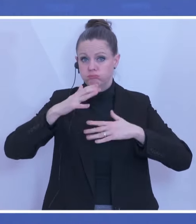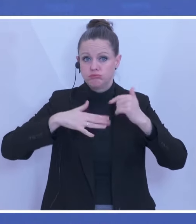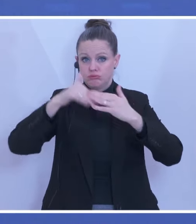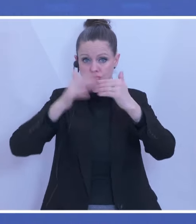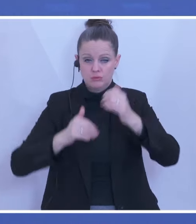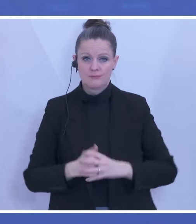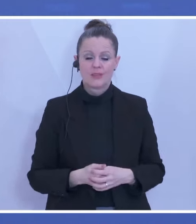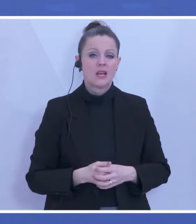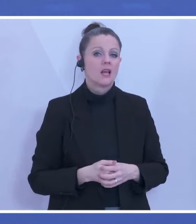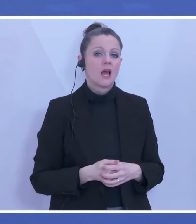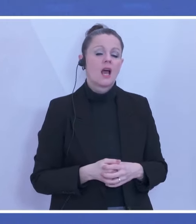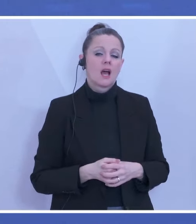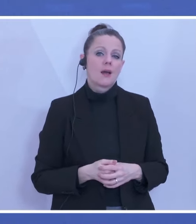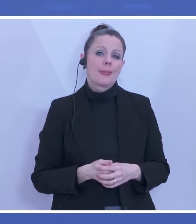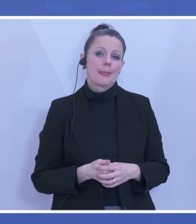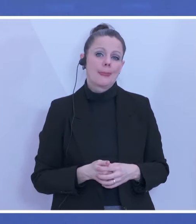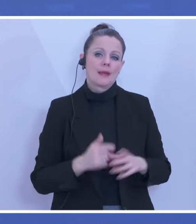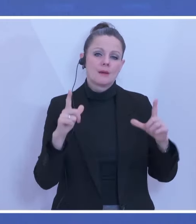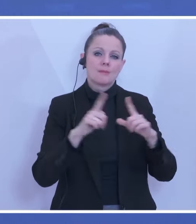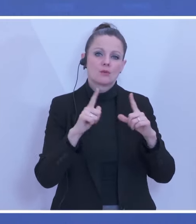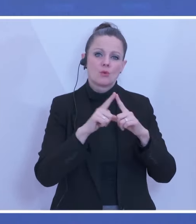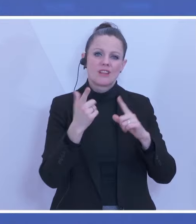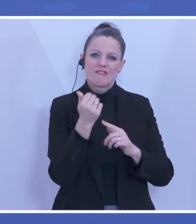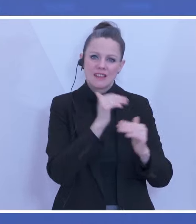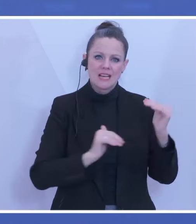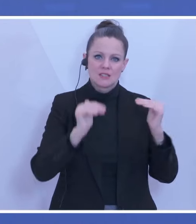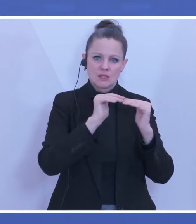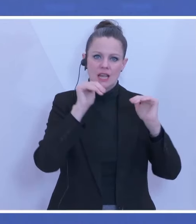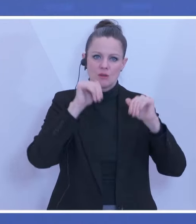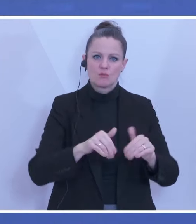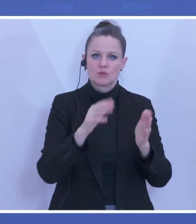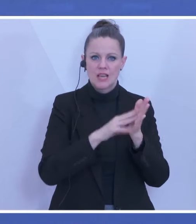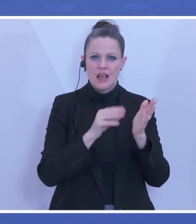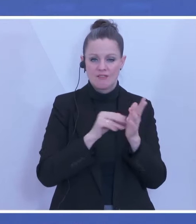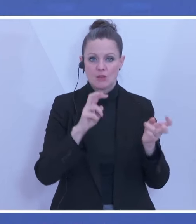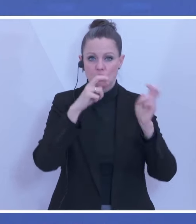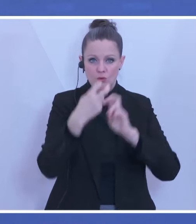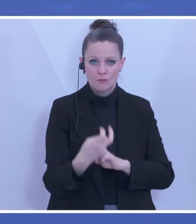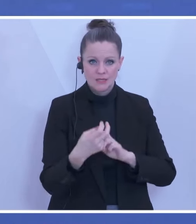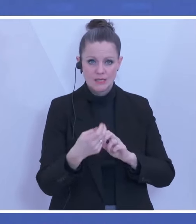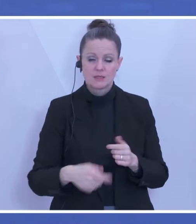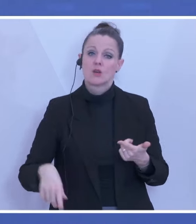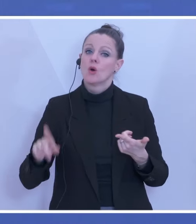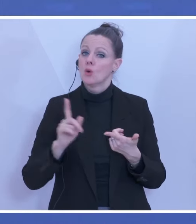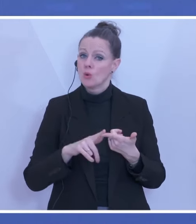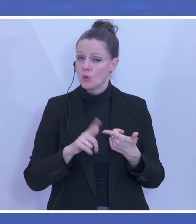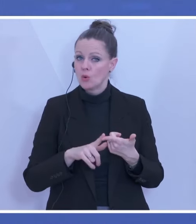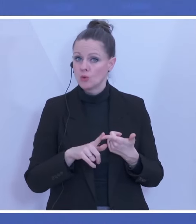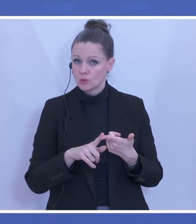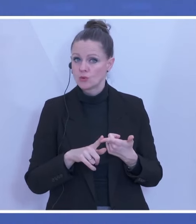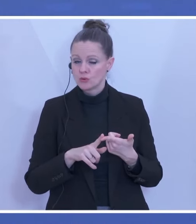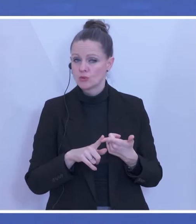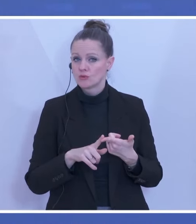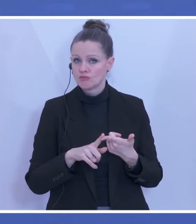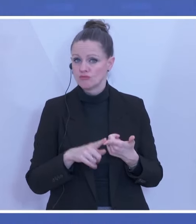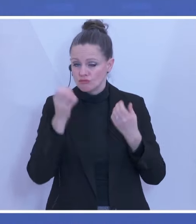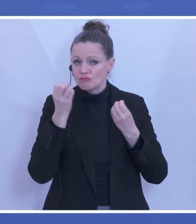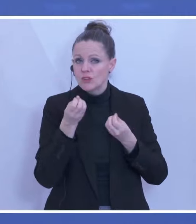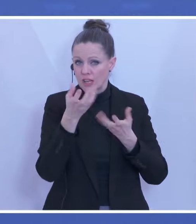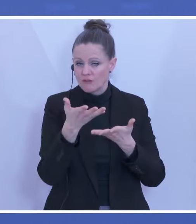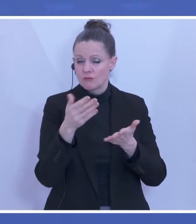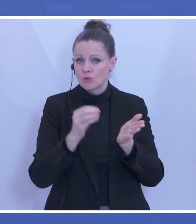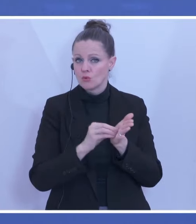ist erstens einmal die Methoden des Finanzausgleichs anzuwenden und umzusetzen und noch etwas mit auf die Reise zu geben. Da wird